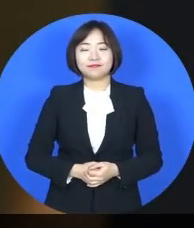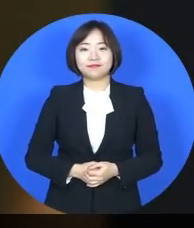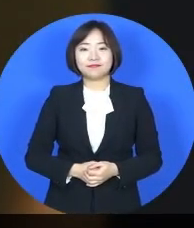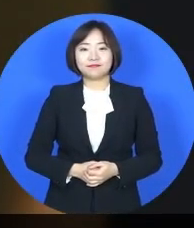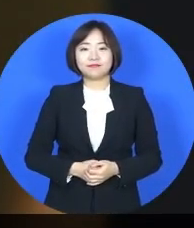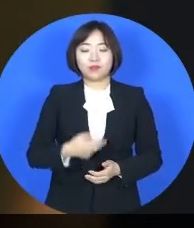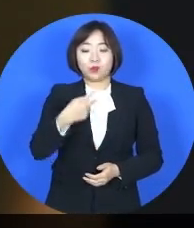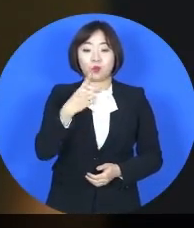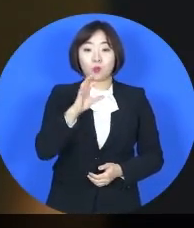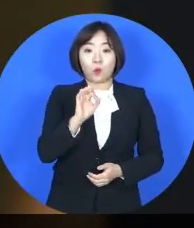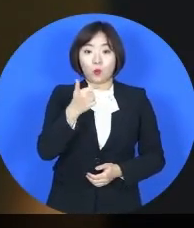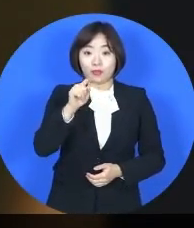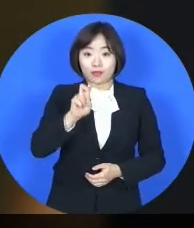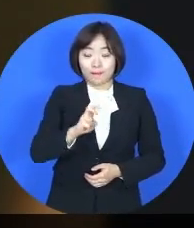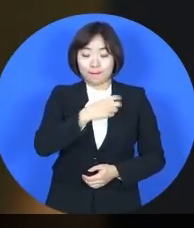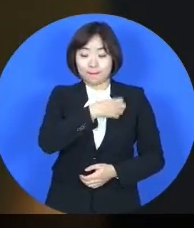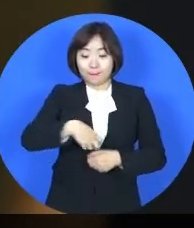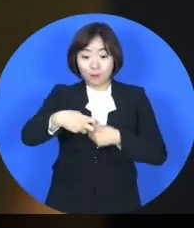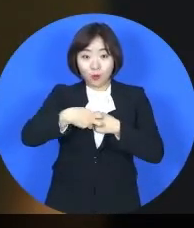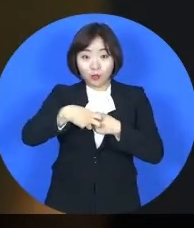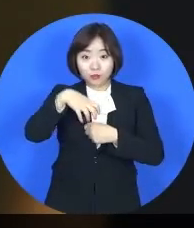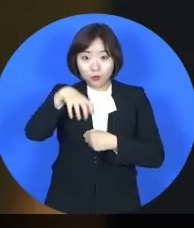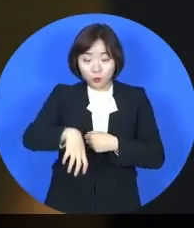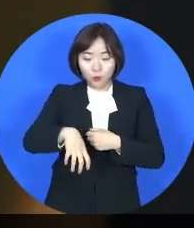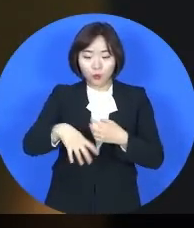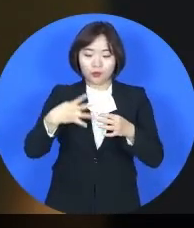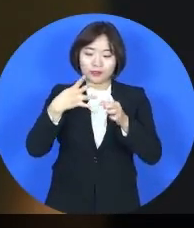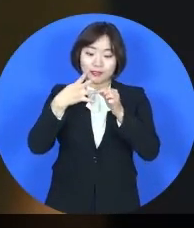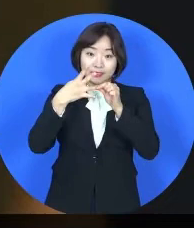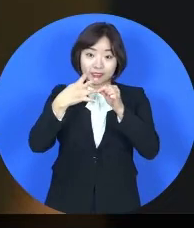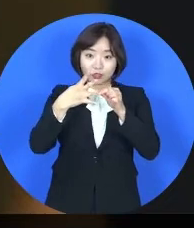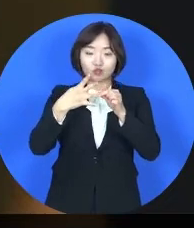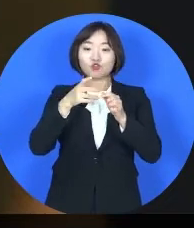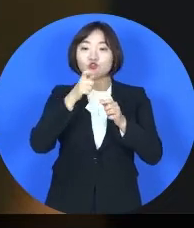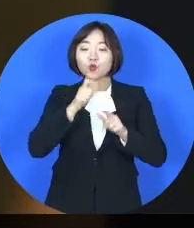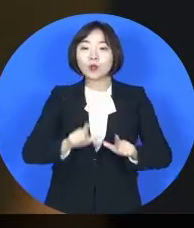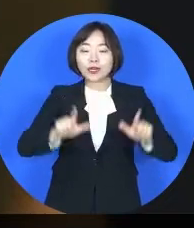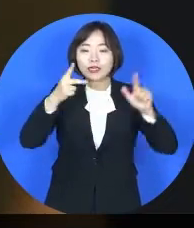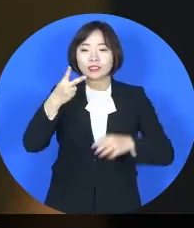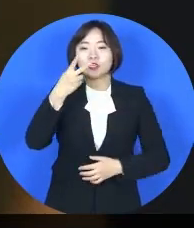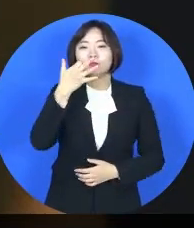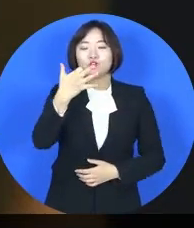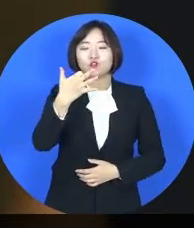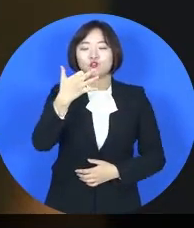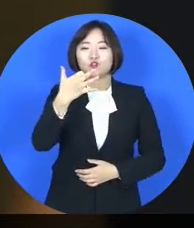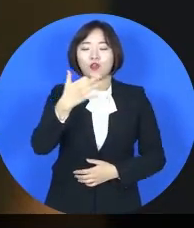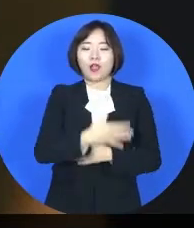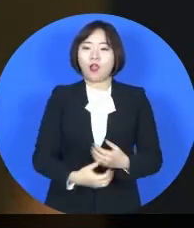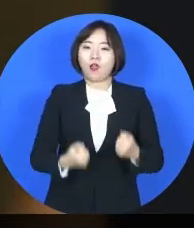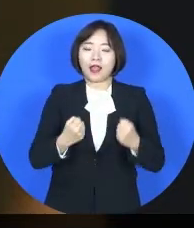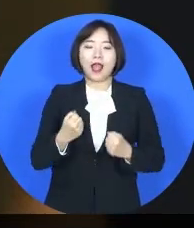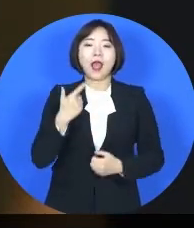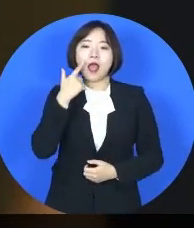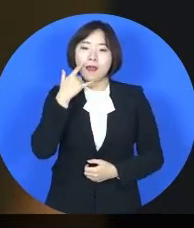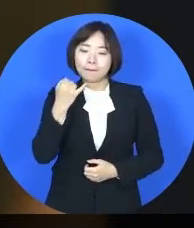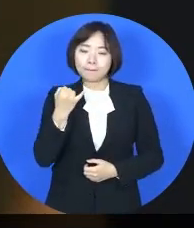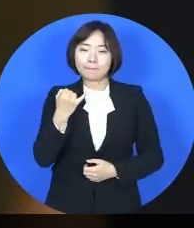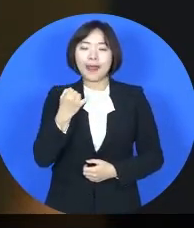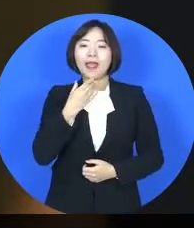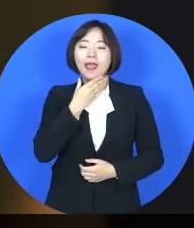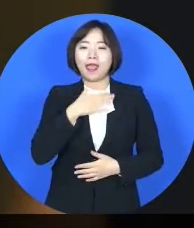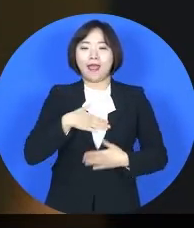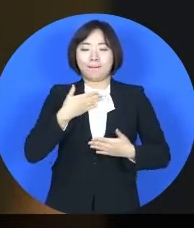천안시 동남구 보건소에서는 매월 셋째 주 수요일 2019 건강맘 해피맘 모유